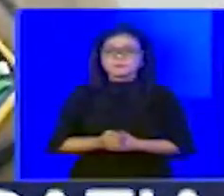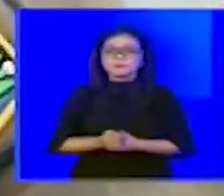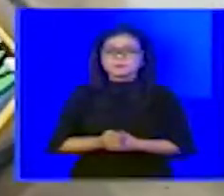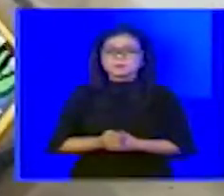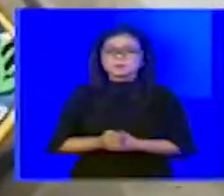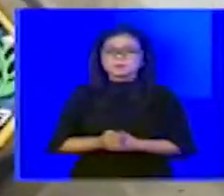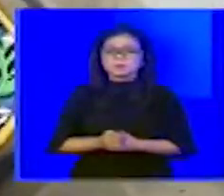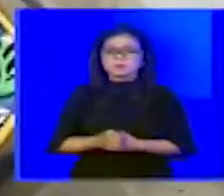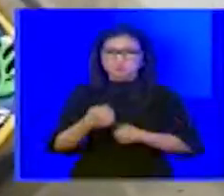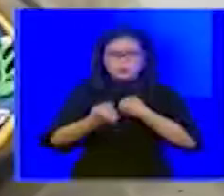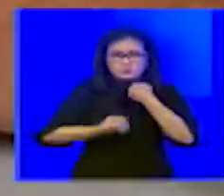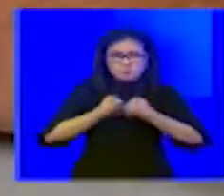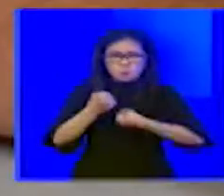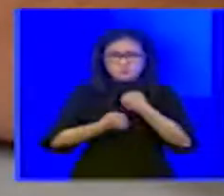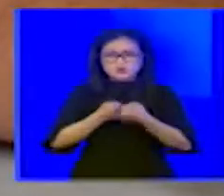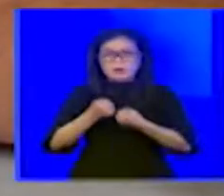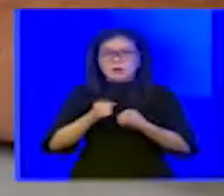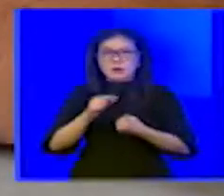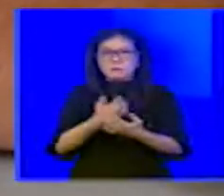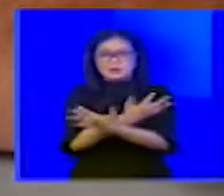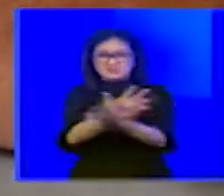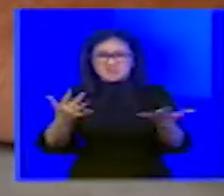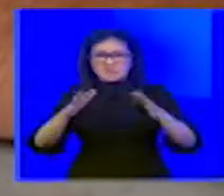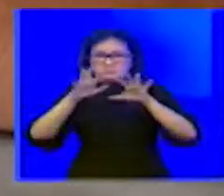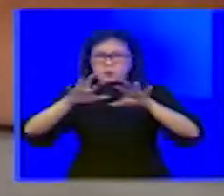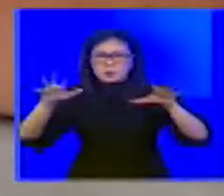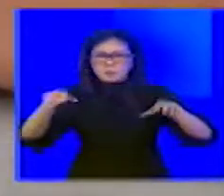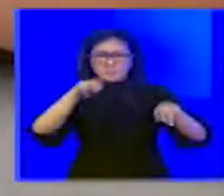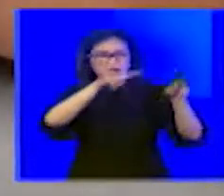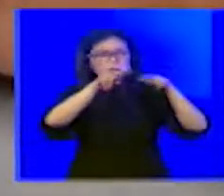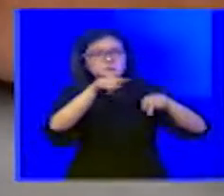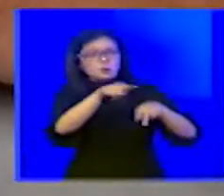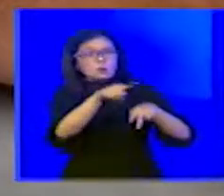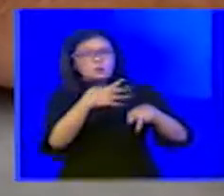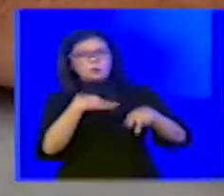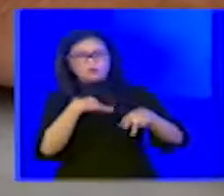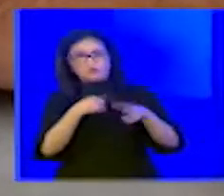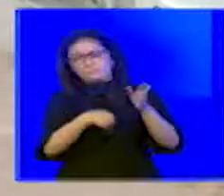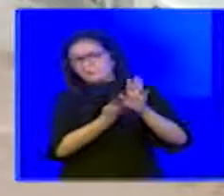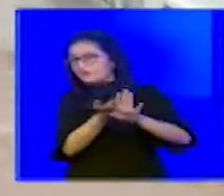Upaya menghindari razia masker di masa perpanjangan PPKM juga dilakukan sejumlah pengendara motor lainnya.